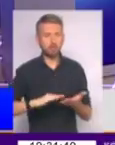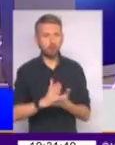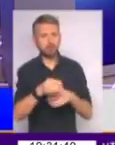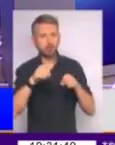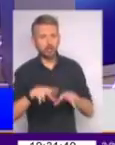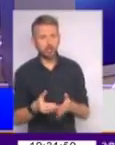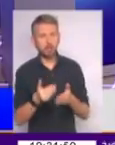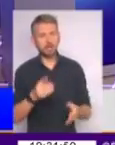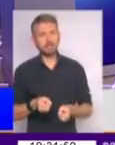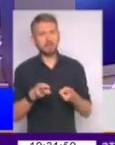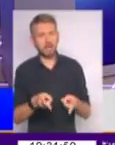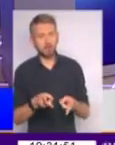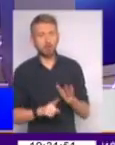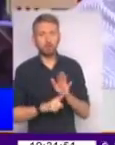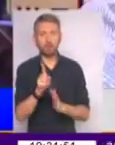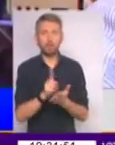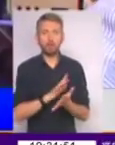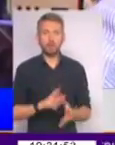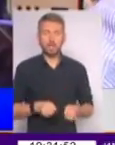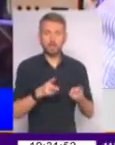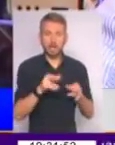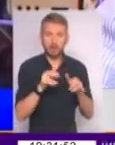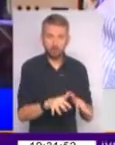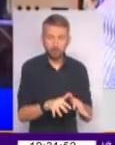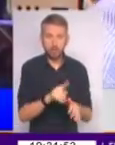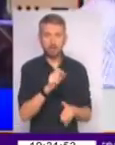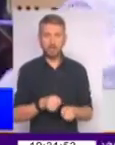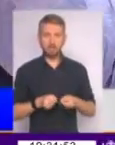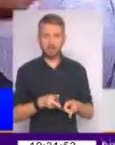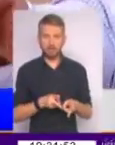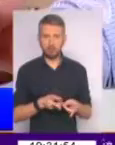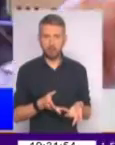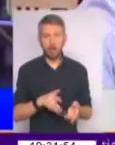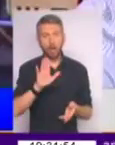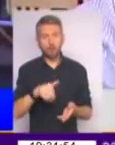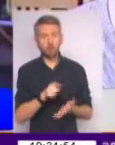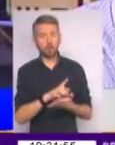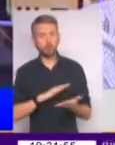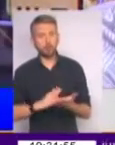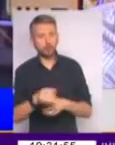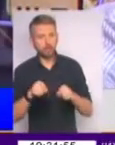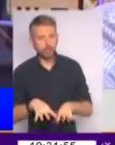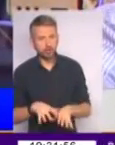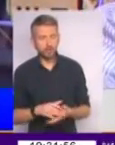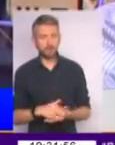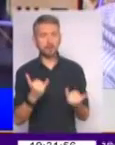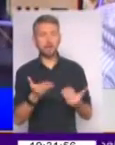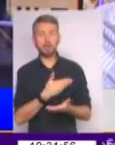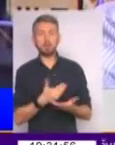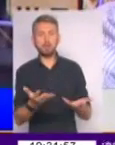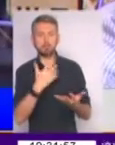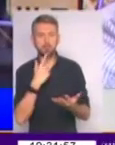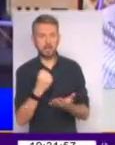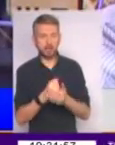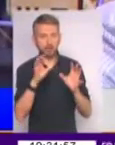рішення перед кримінальним. Спочатку має йти кримінальне рішення за кримінальні злочини, а потім вже ми маємо політичне рішення. І зараз ми прийняли законопроект